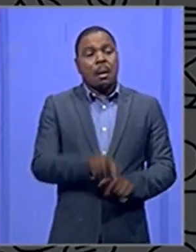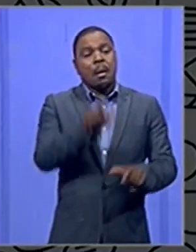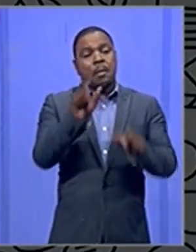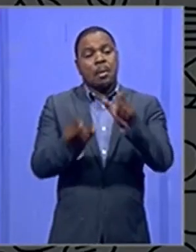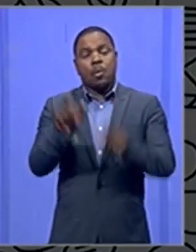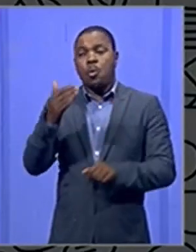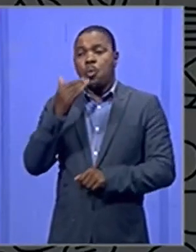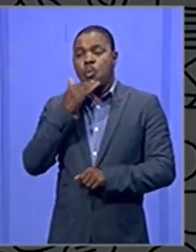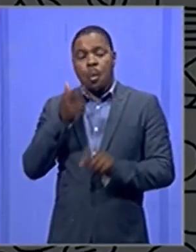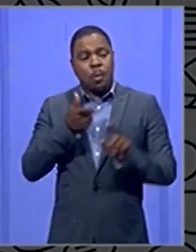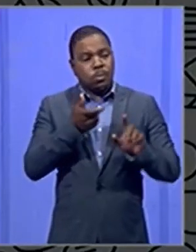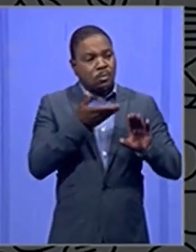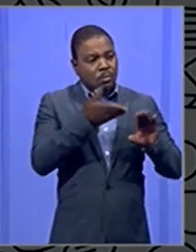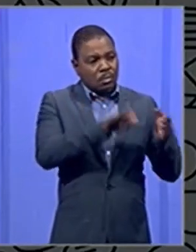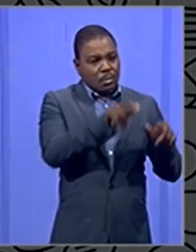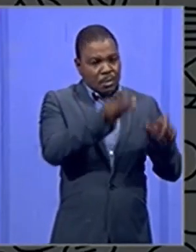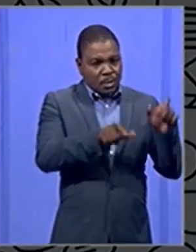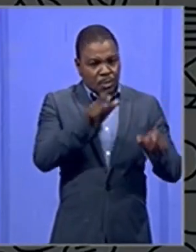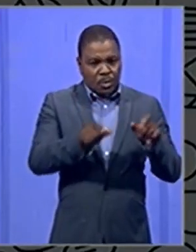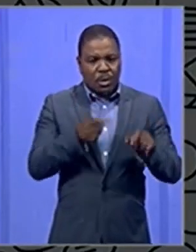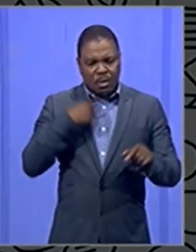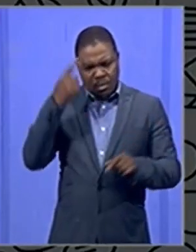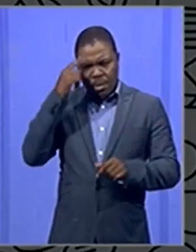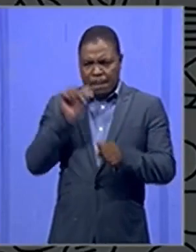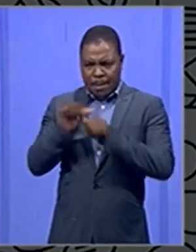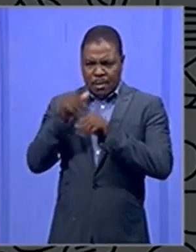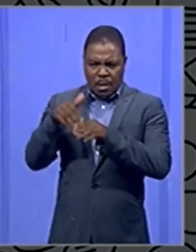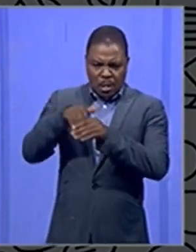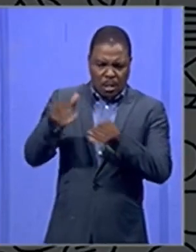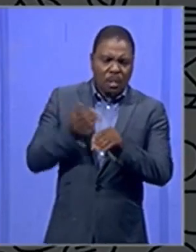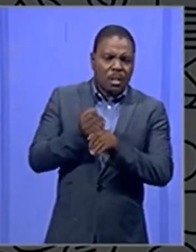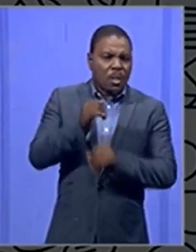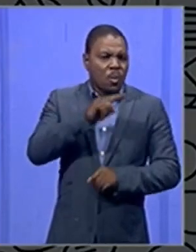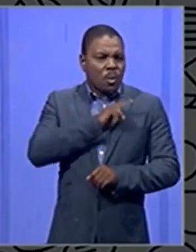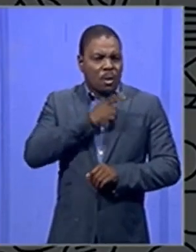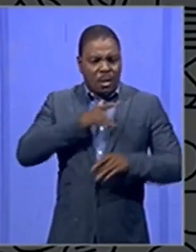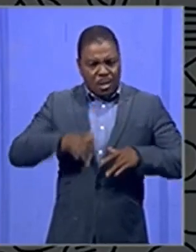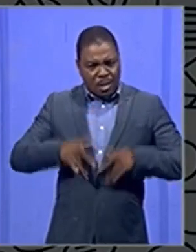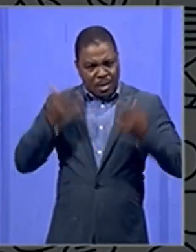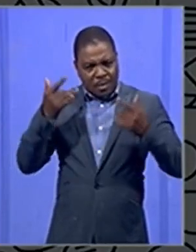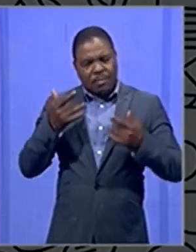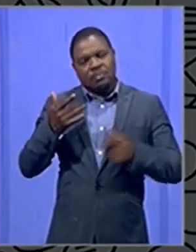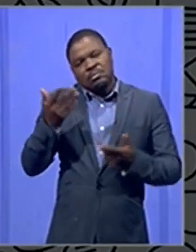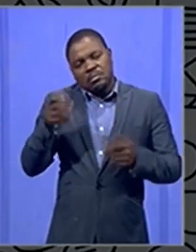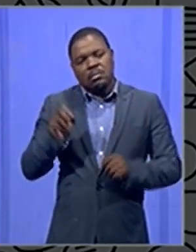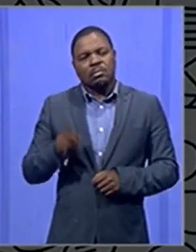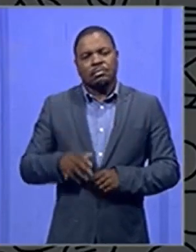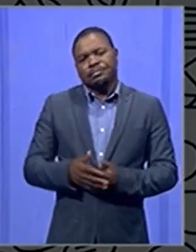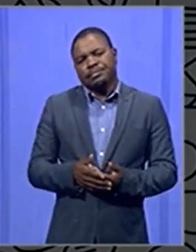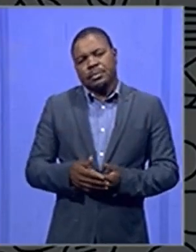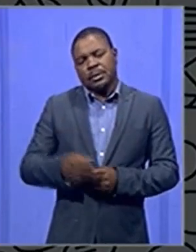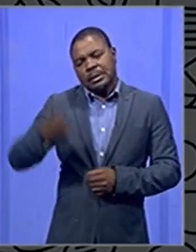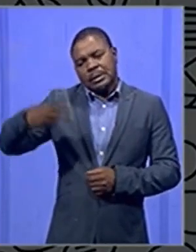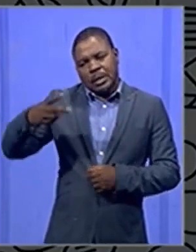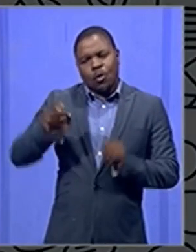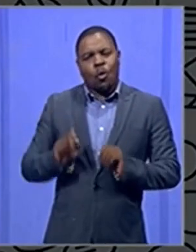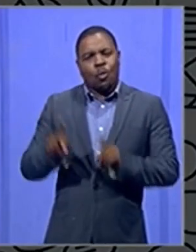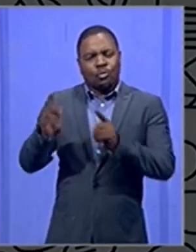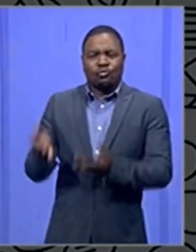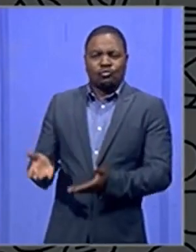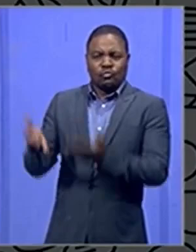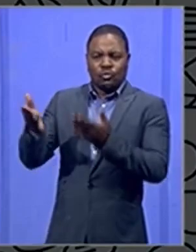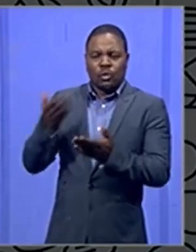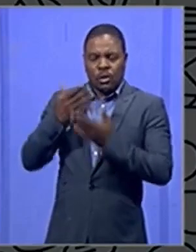bona gore ba gololwe ka parola ka lebakeng la gore mo botshelong re fiwa monyetla wa bobedi go